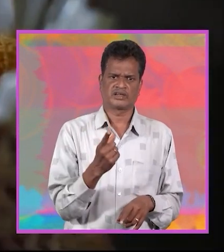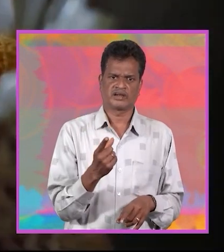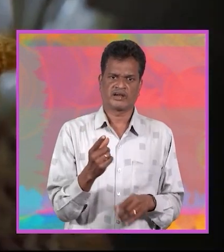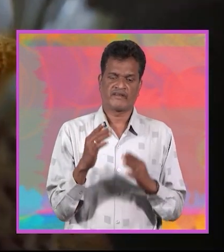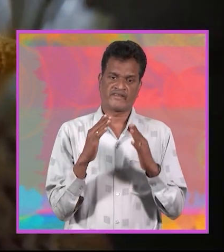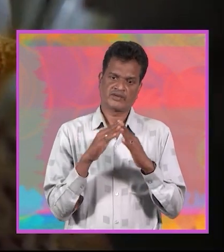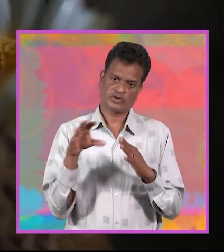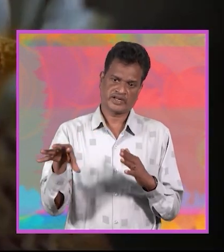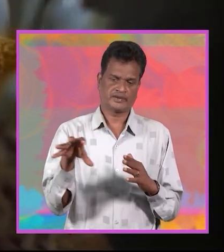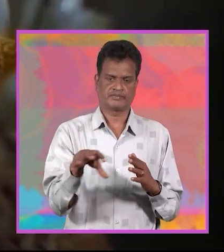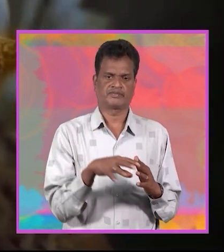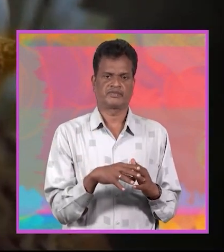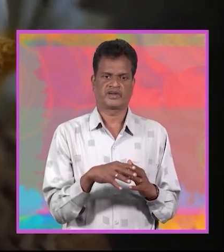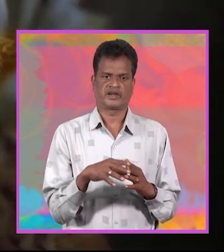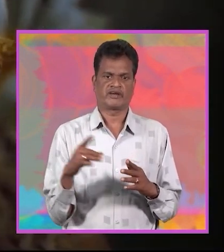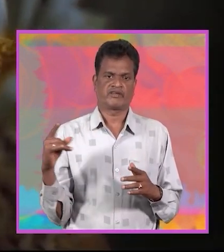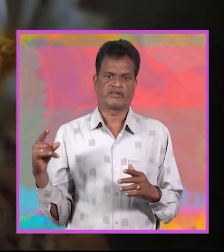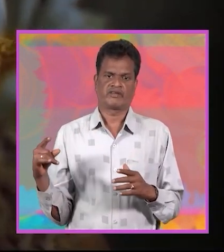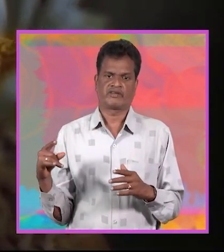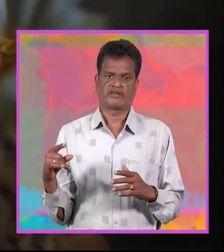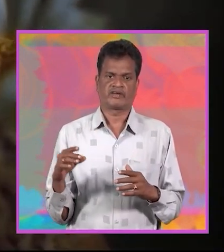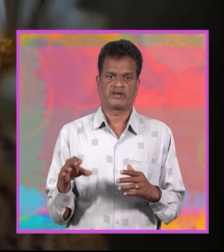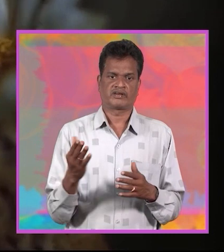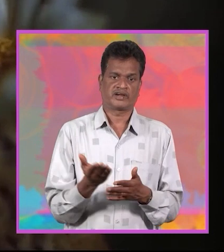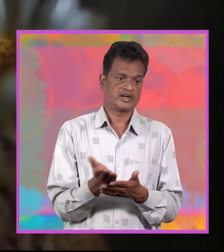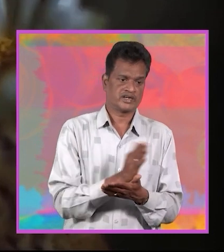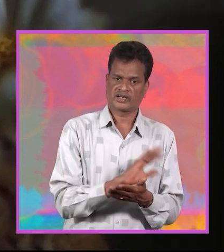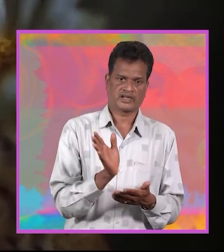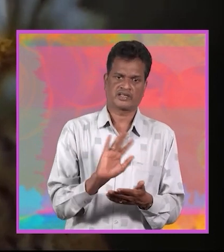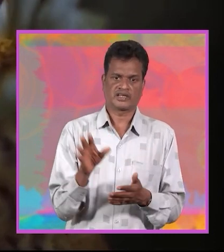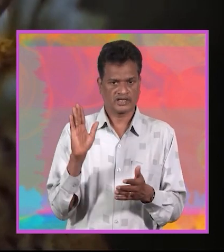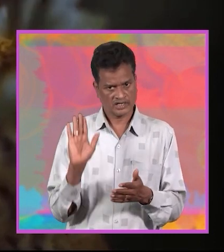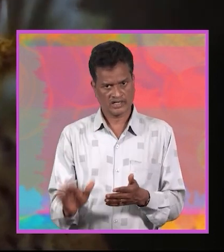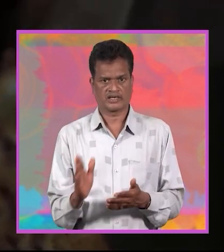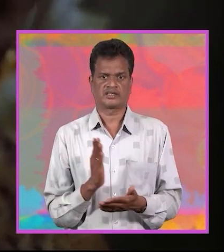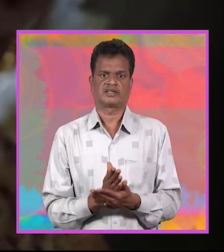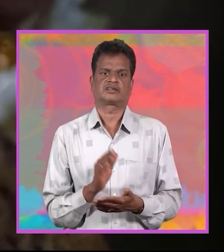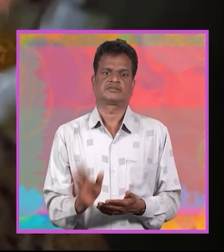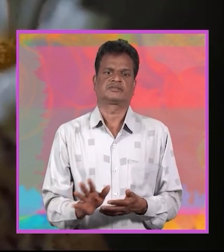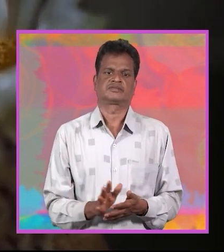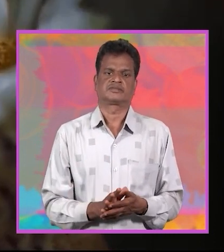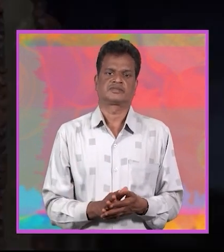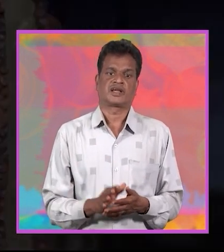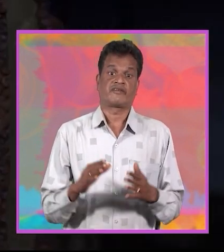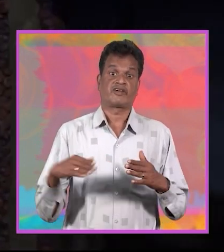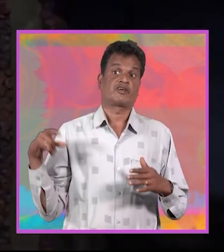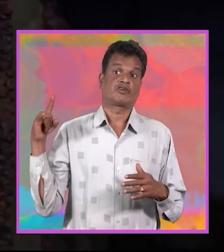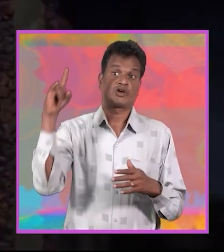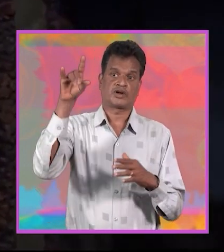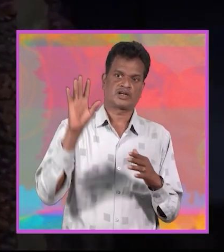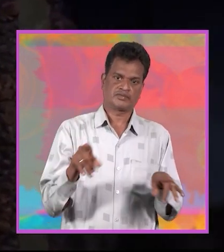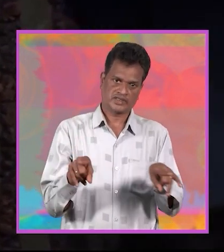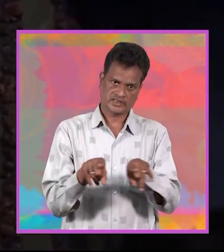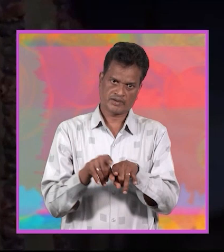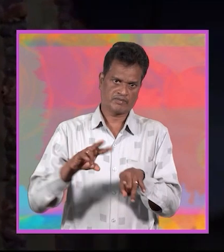இடம், அது அந்த வீடானது இடமிட்டு இடம் நகராது, நிலையாக ஒரே இடத்தில் இருக்கக்கூடியது. விமான நிலையமும் அதே போல் தான்,